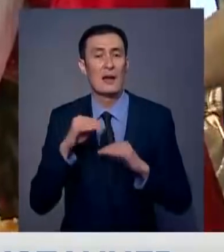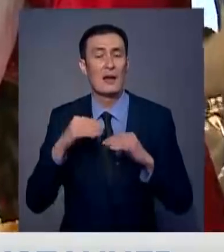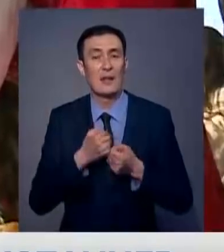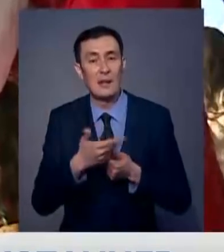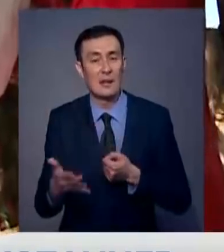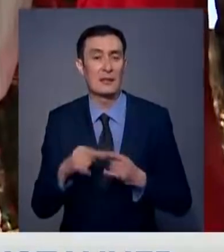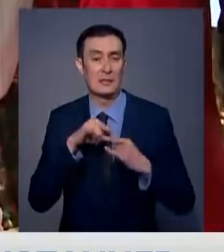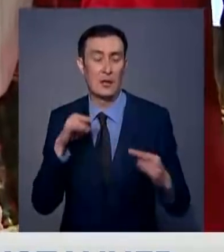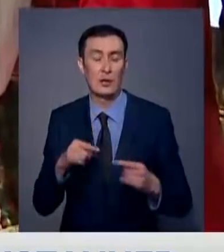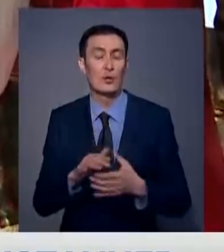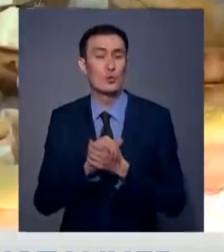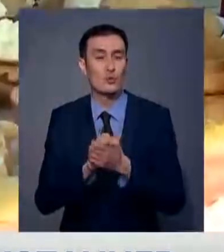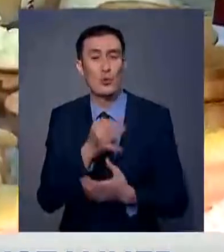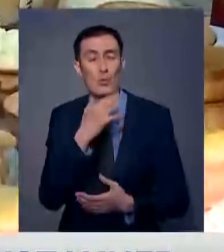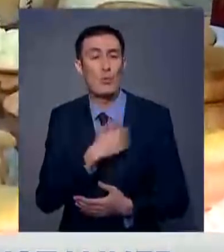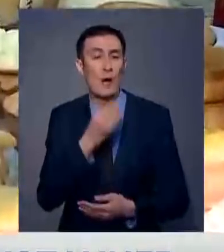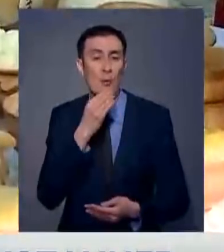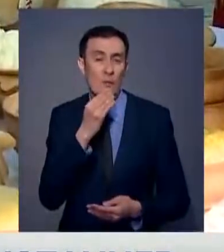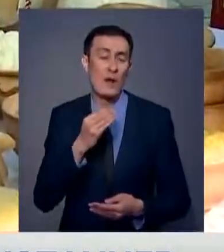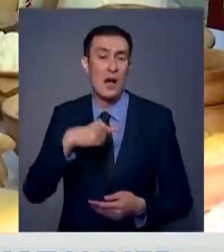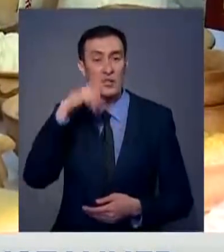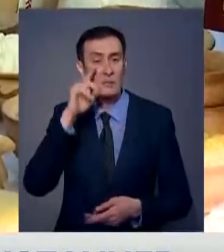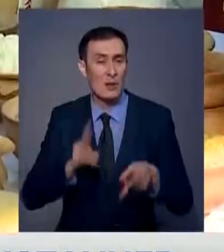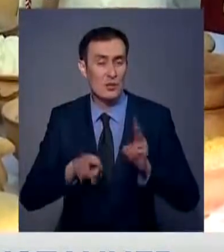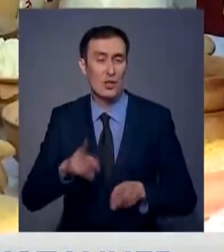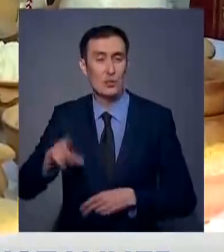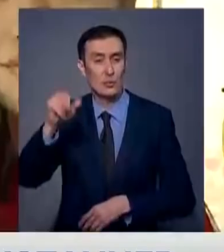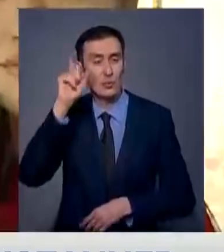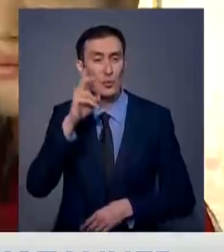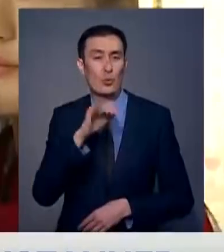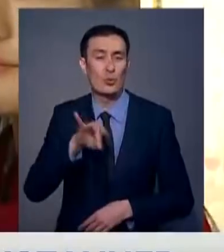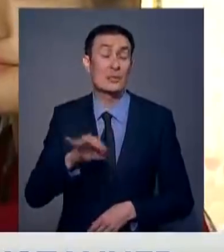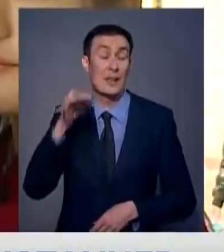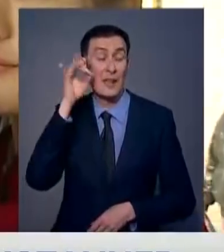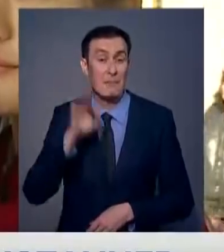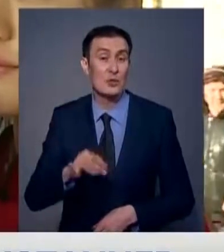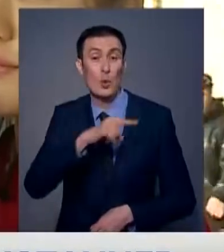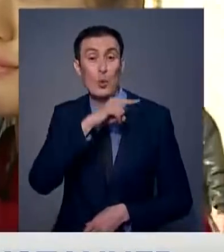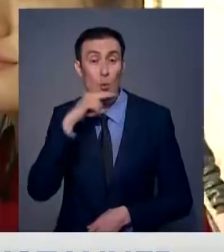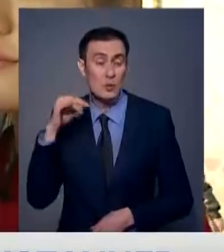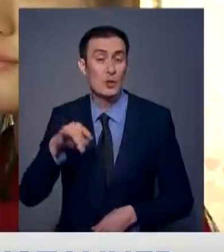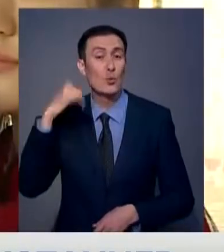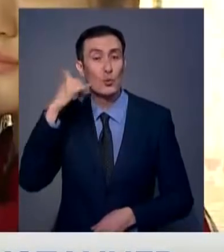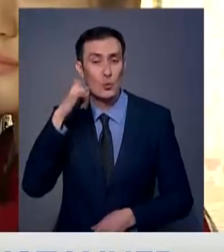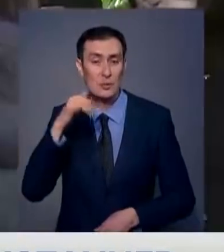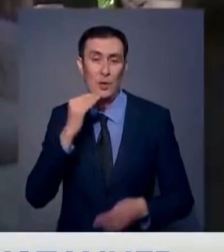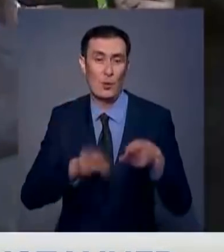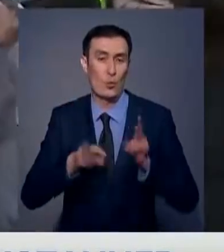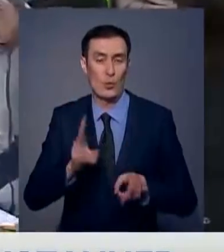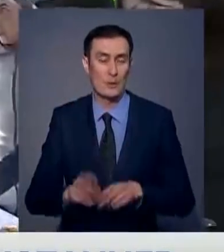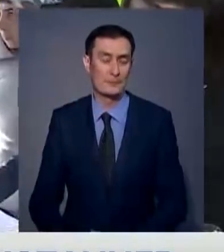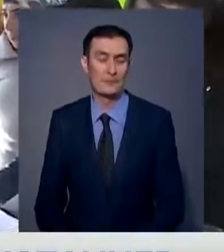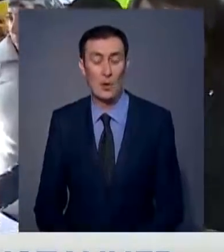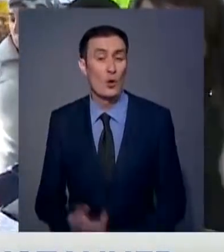дружбы. Любой желающий мог отведать блюда азербайджанской, турецкой, курдской, немецкой, русской и уйгурской кухни.